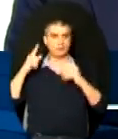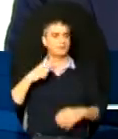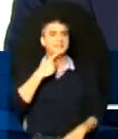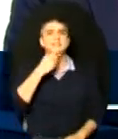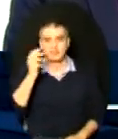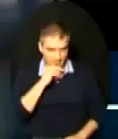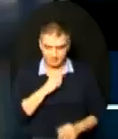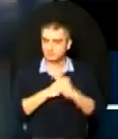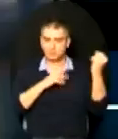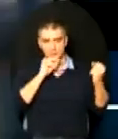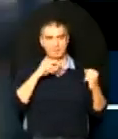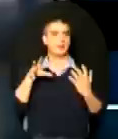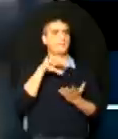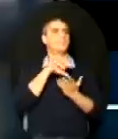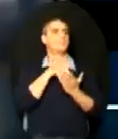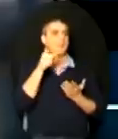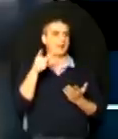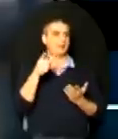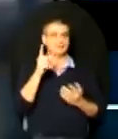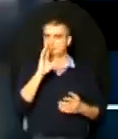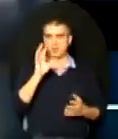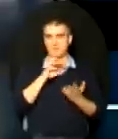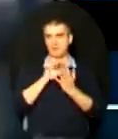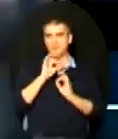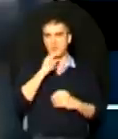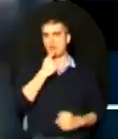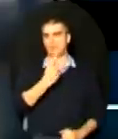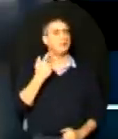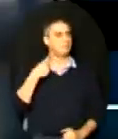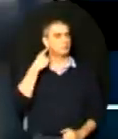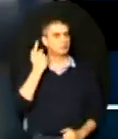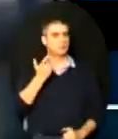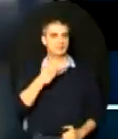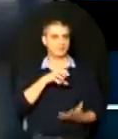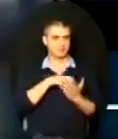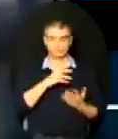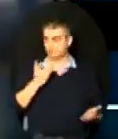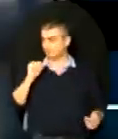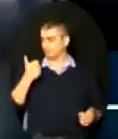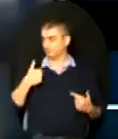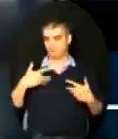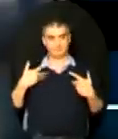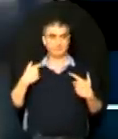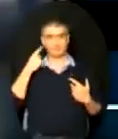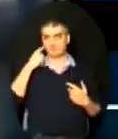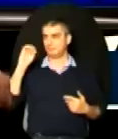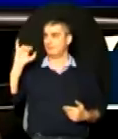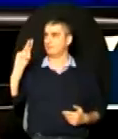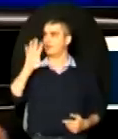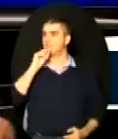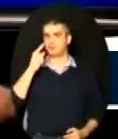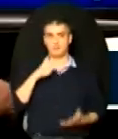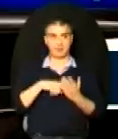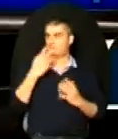דיבר, השמאל דיבר, גם השמאל יודע להסיק. לא צריך להגיע לשם. בוא נשמע את המרכז, מאיר כהן. א', אני שמח לשמוע את מיקי מדבר כך, כי